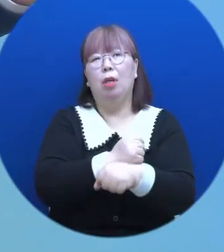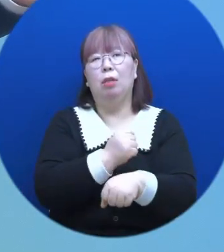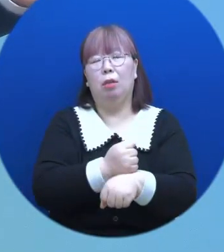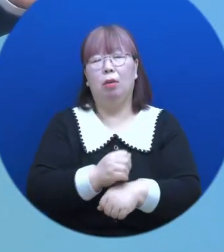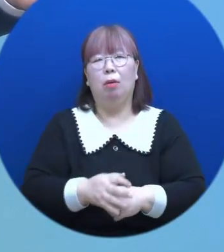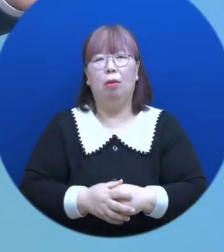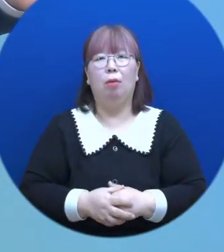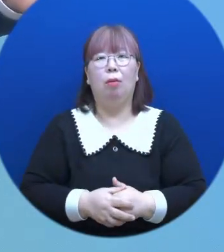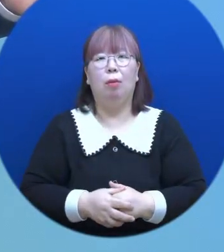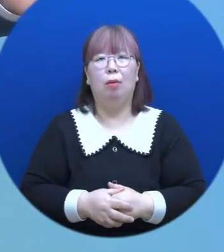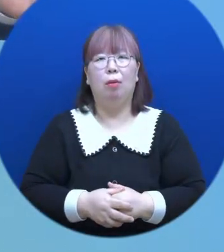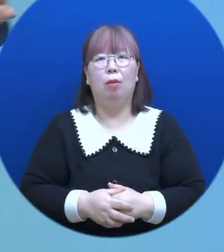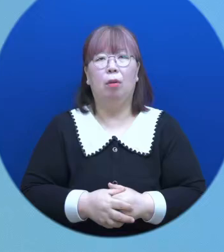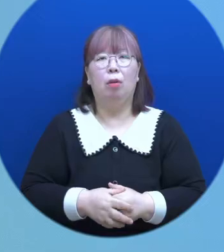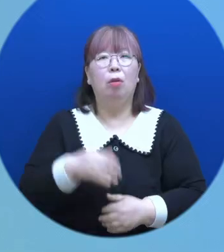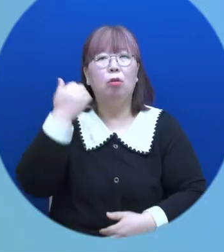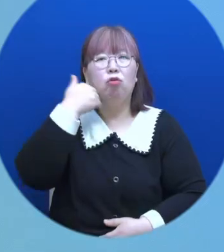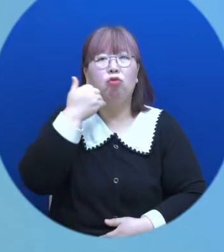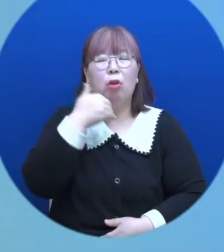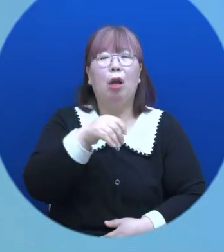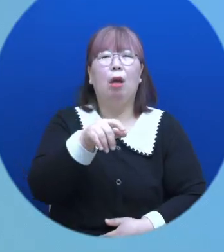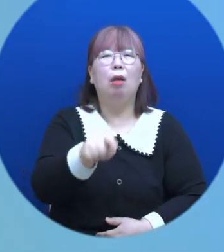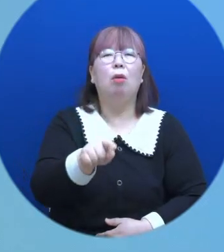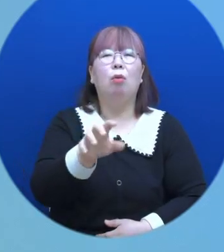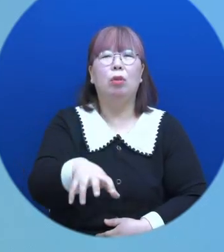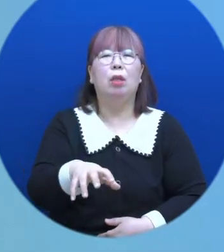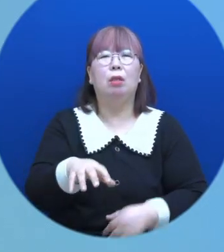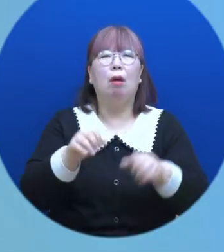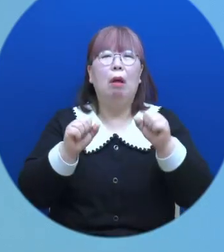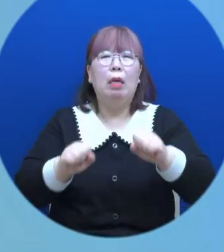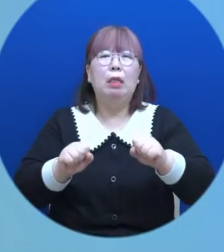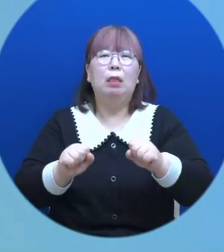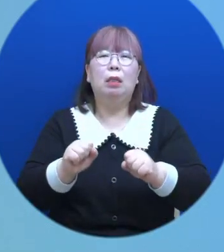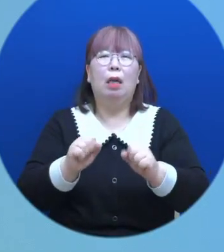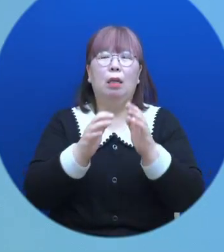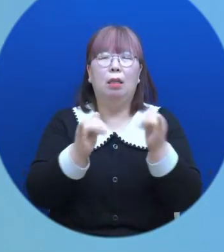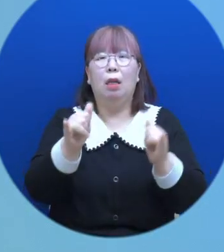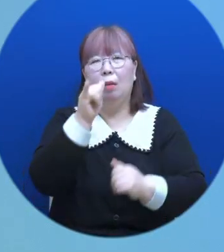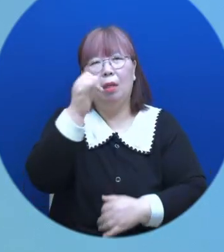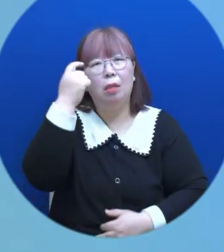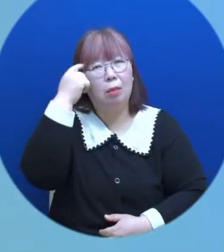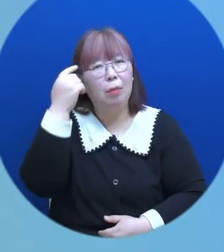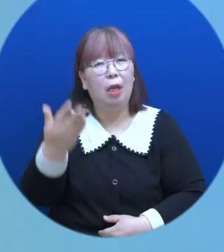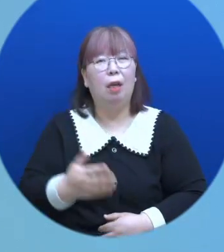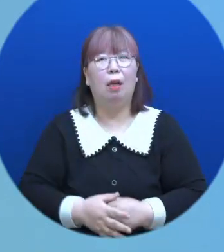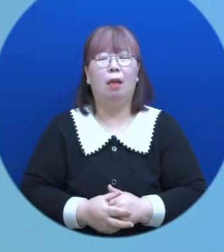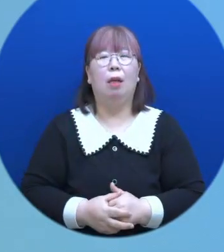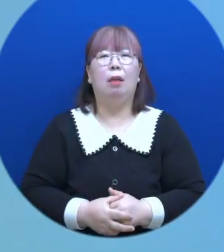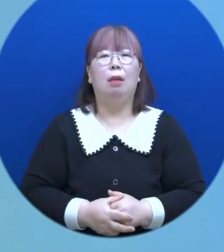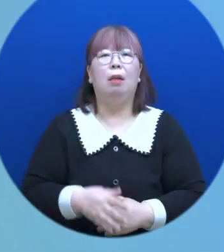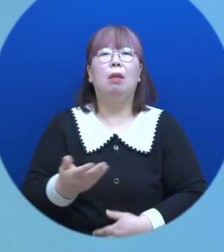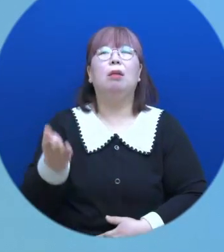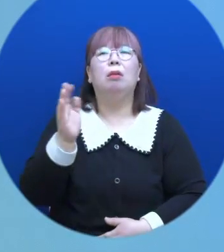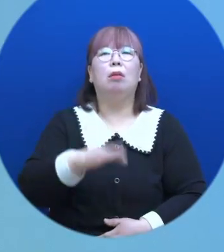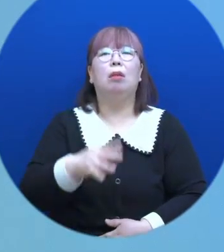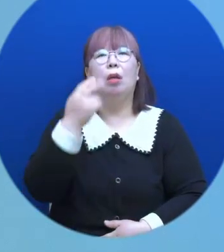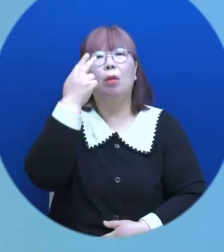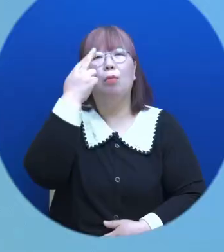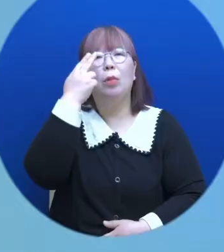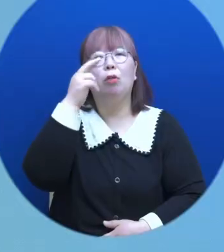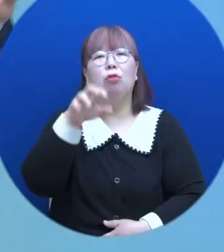여러분, 누가 여기에서 살아날 사람이 누가 있습니까? 그런데